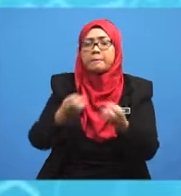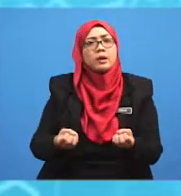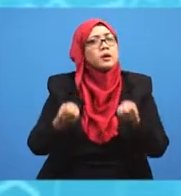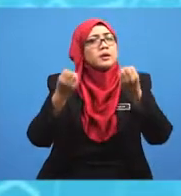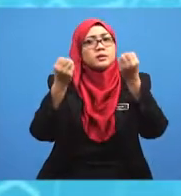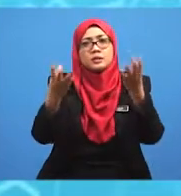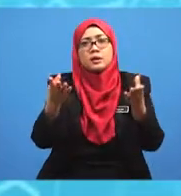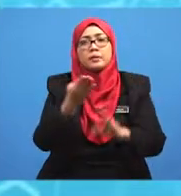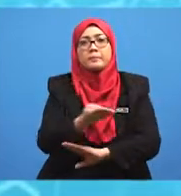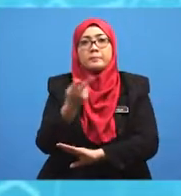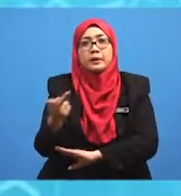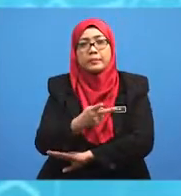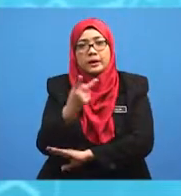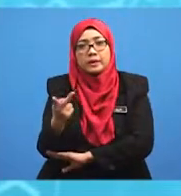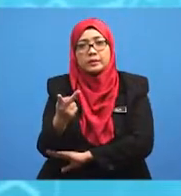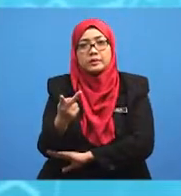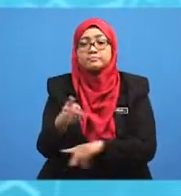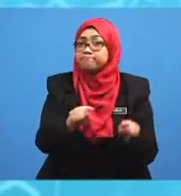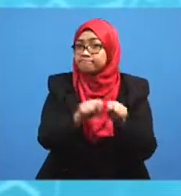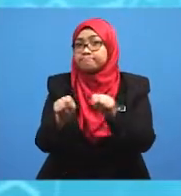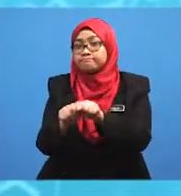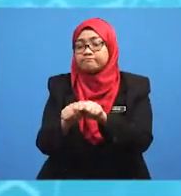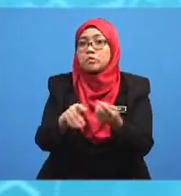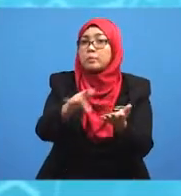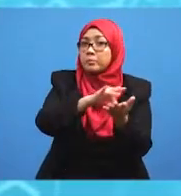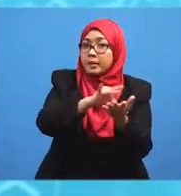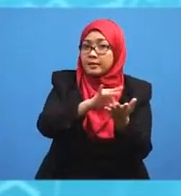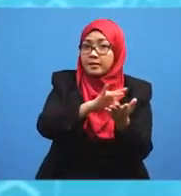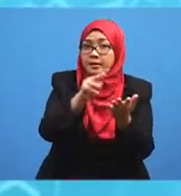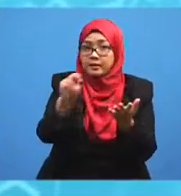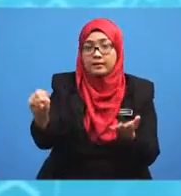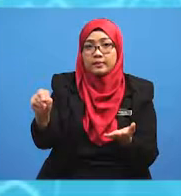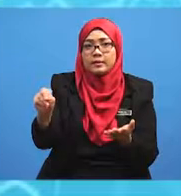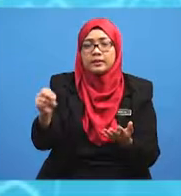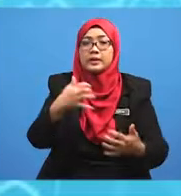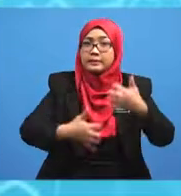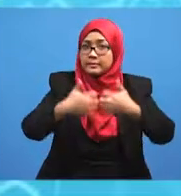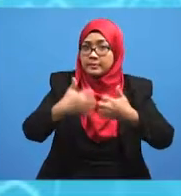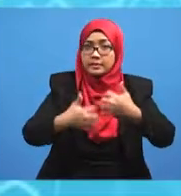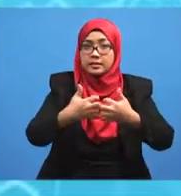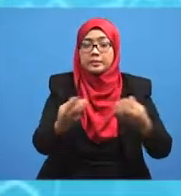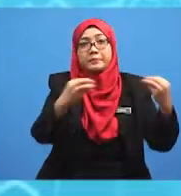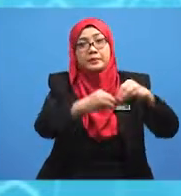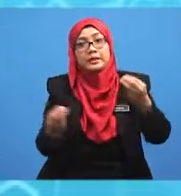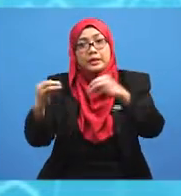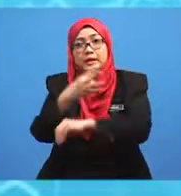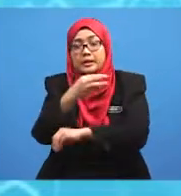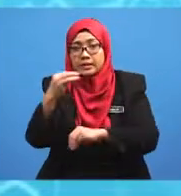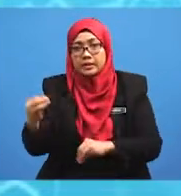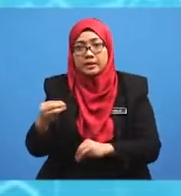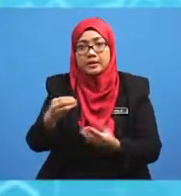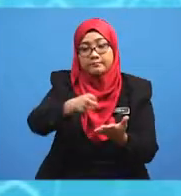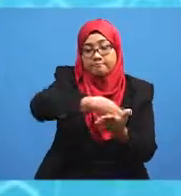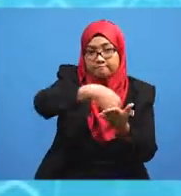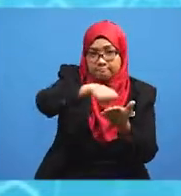seperti bidang perubatan, bidang perindustrian, bidang pertanian dan bidang